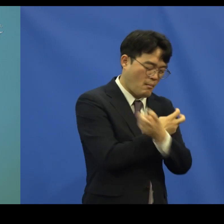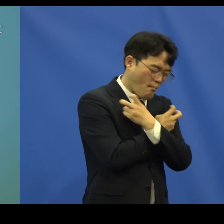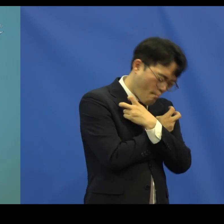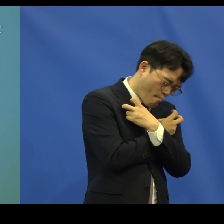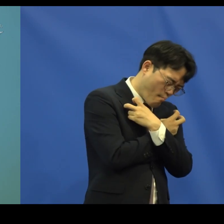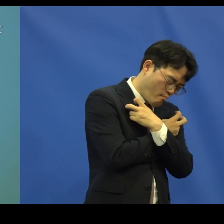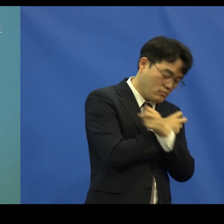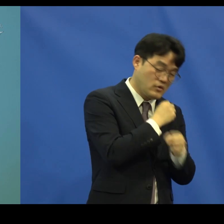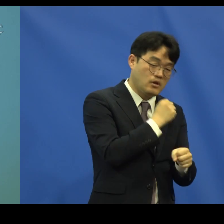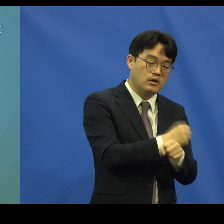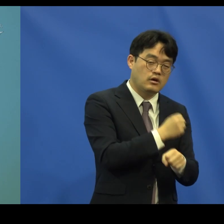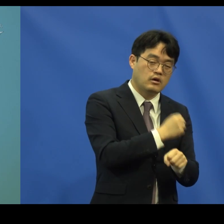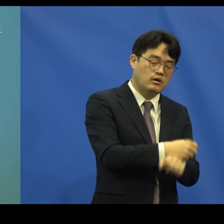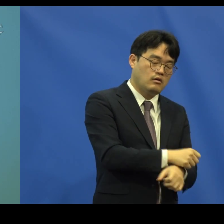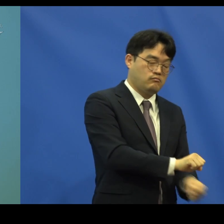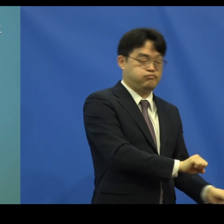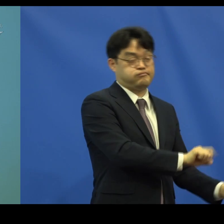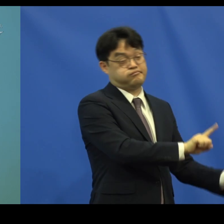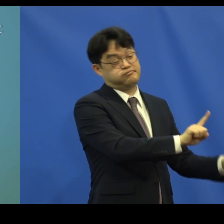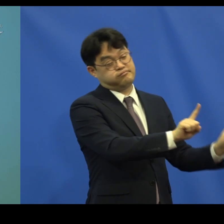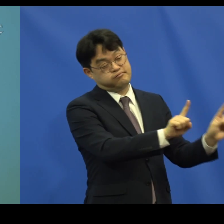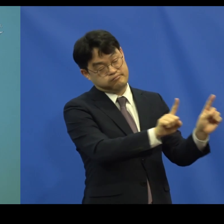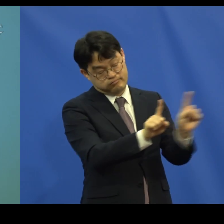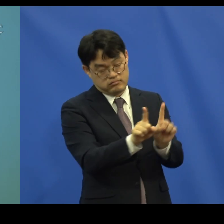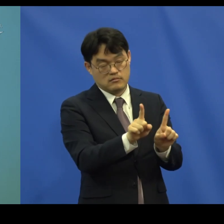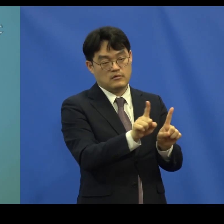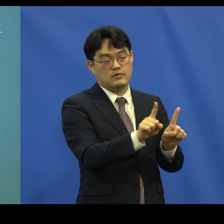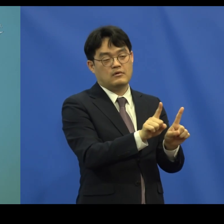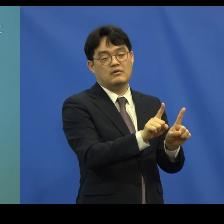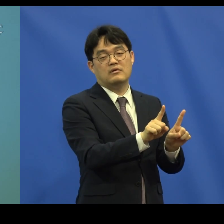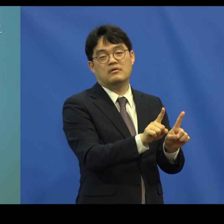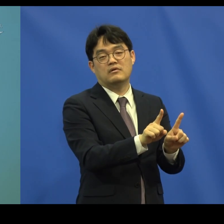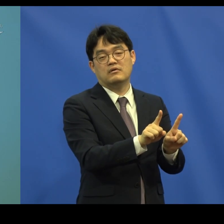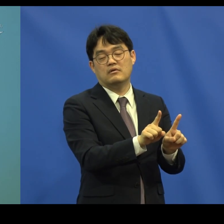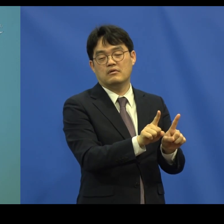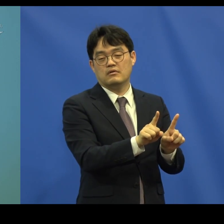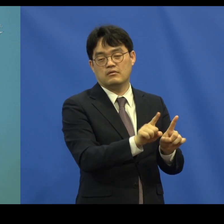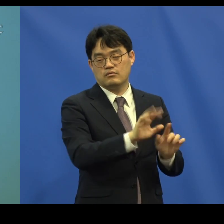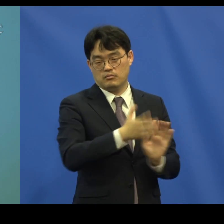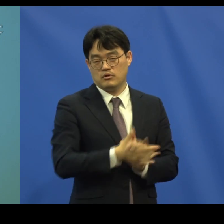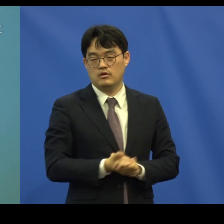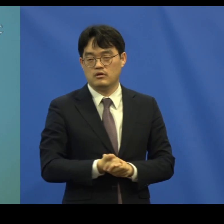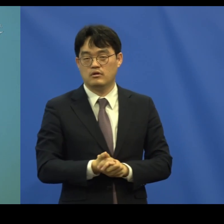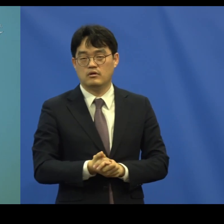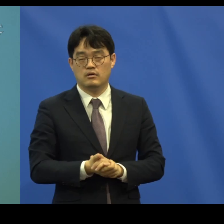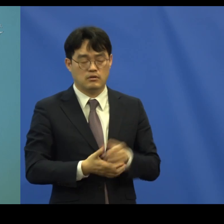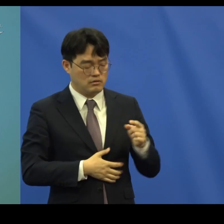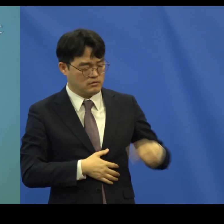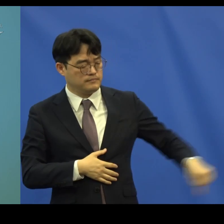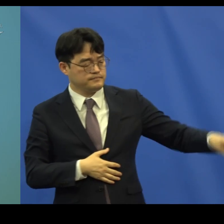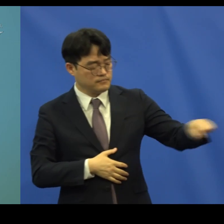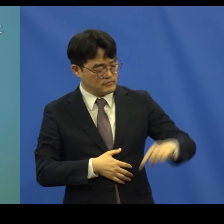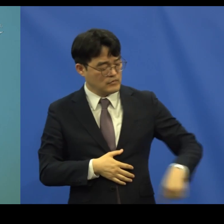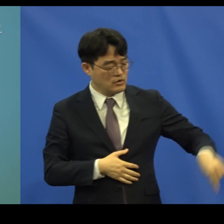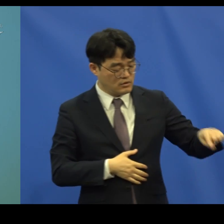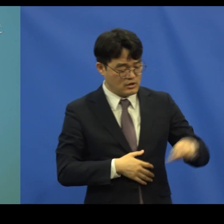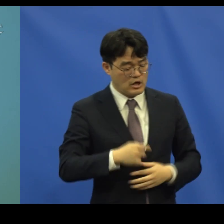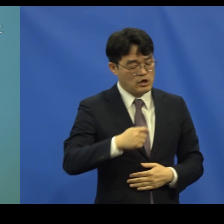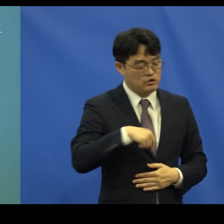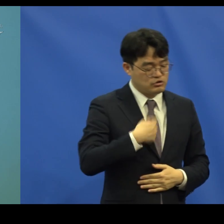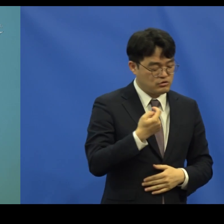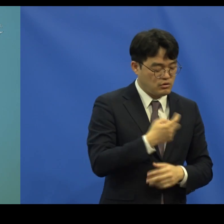스스로 하나님을 찾아갈 리는 없어요. 어떻게 찾아가요? 그건 불가능한 겁니다. 이게 하나님이 찾아오셔야 되는